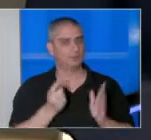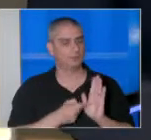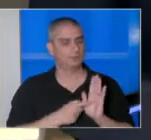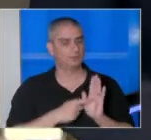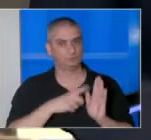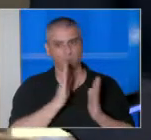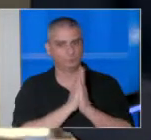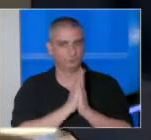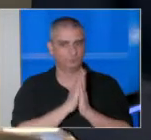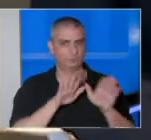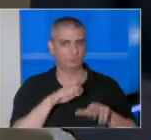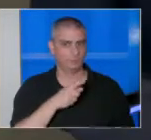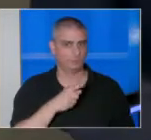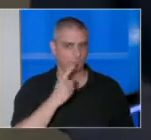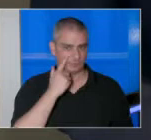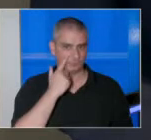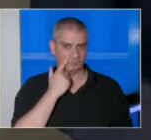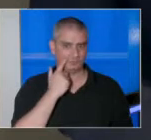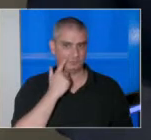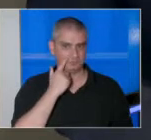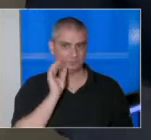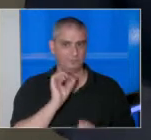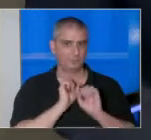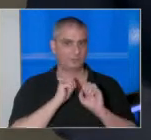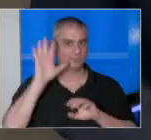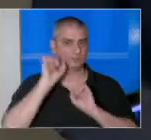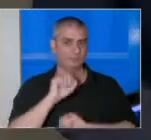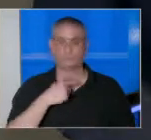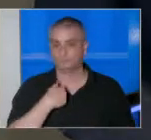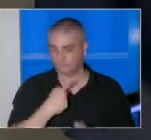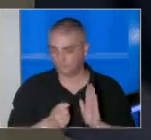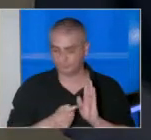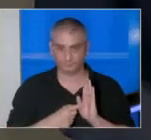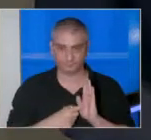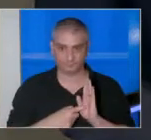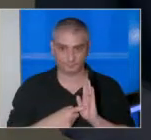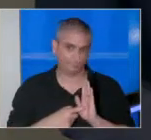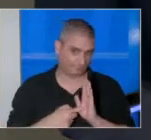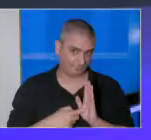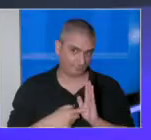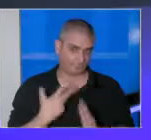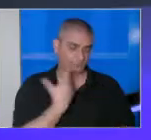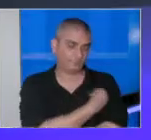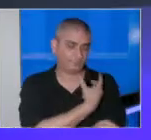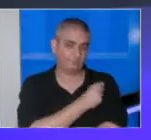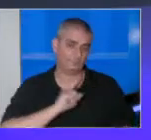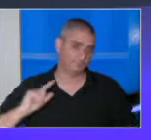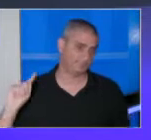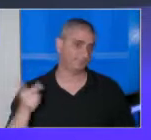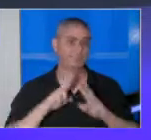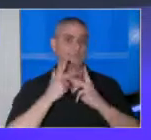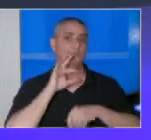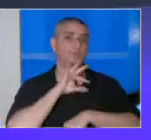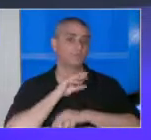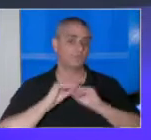הדרישות שביקשתם מהממשלה, בכדי שתצביעו בעד. אנחנו דרשנו לחסן את כל הצוותי